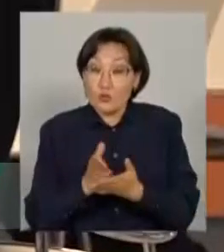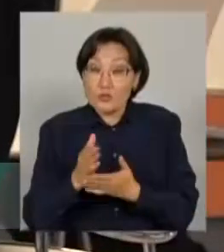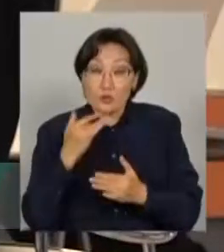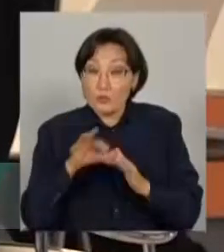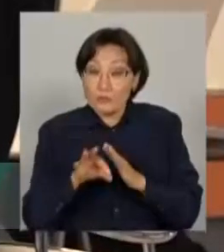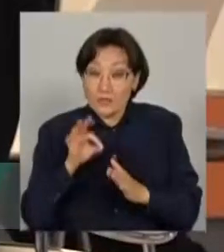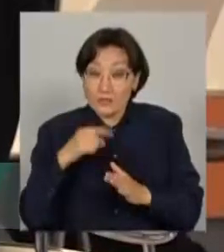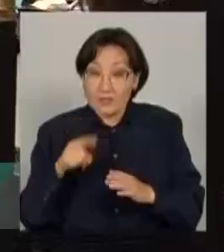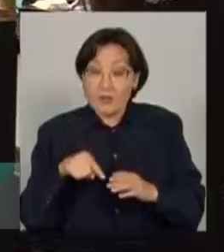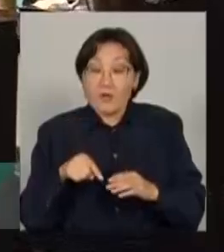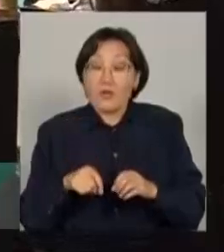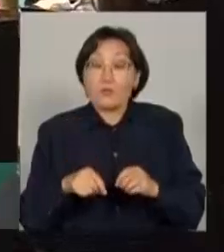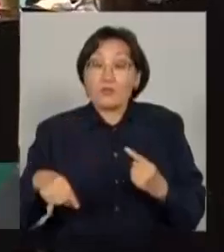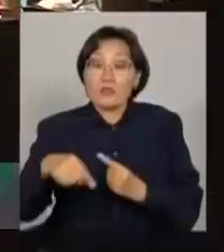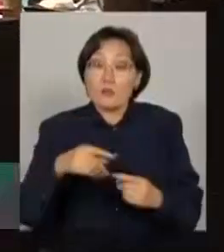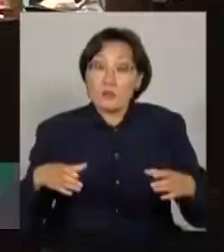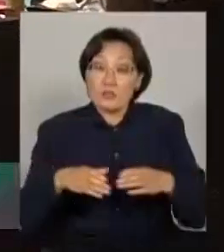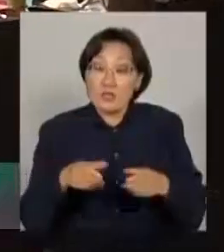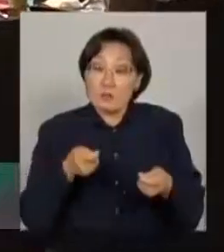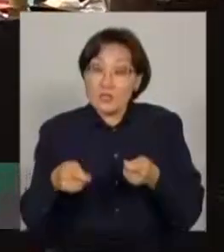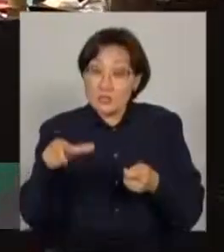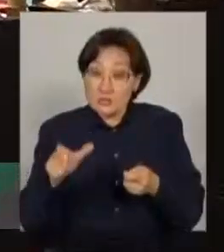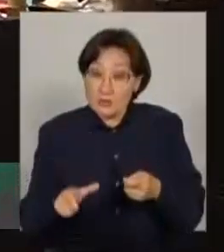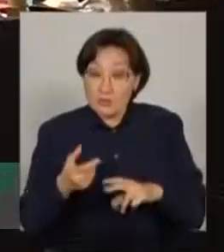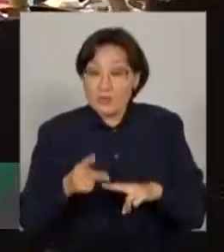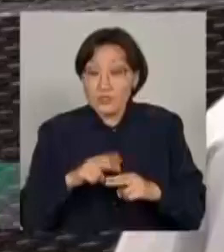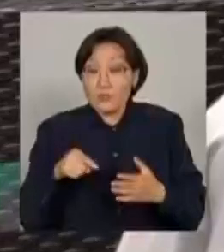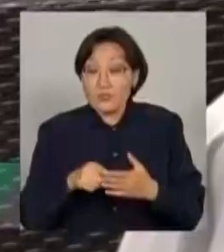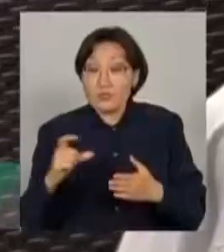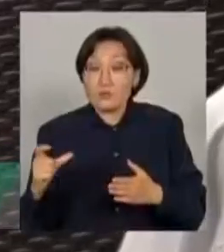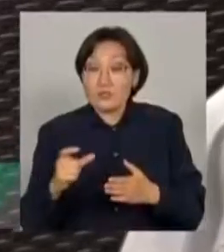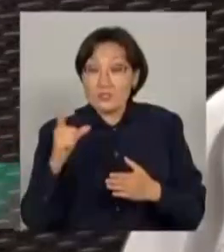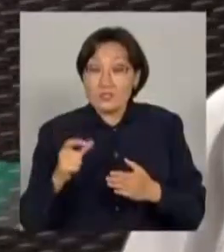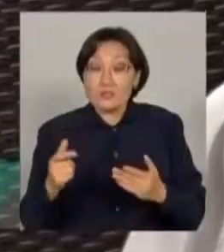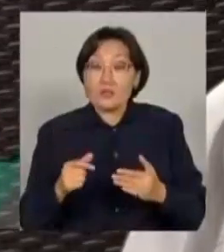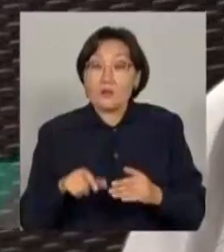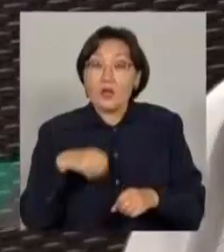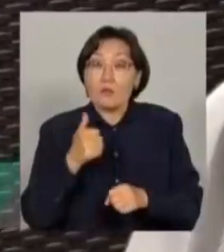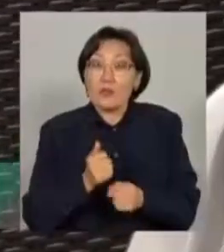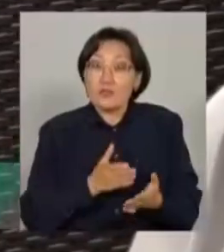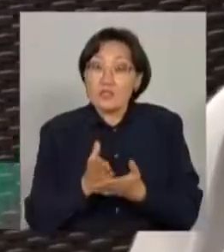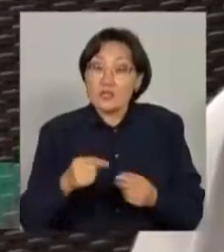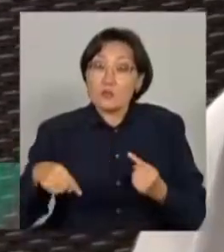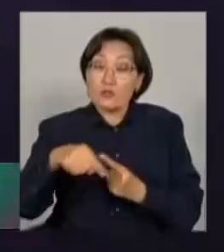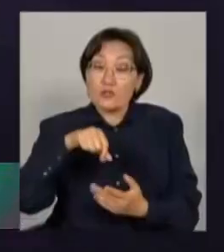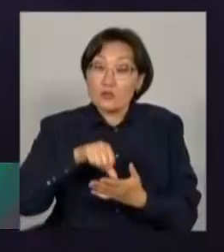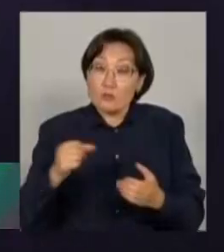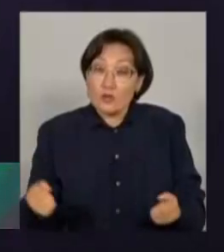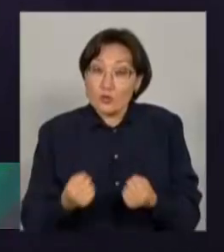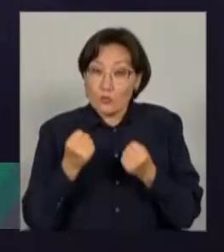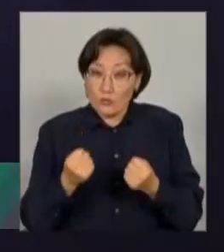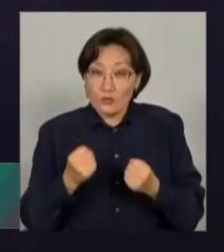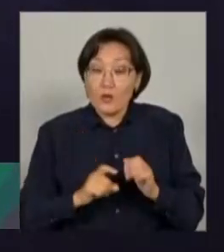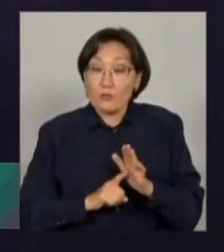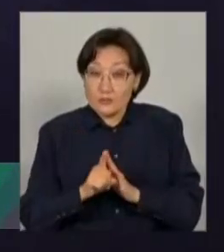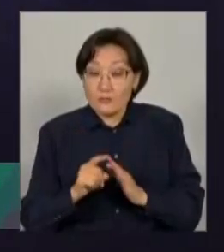көп таңдайды, дейді қалалық кәсіпкерлер палатасының басшылығы. Сондықтан шаһар экономикасының қан тамырына айналған бизнес өкілдерін қолдау мықтап